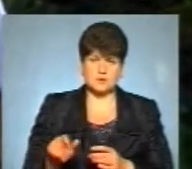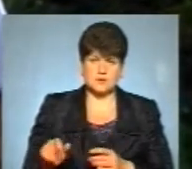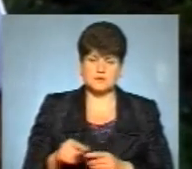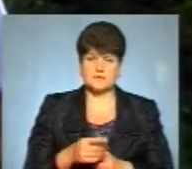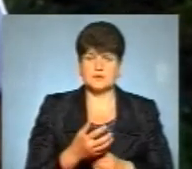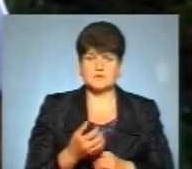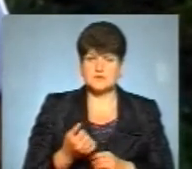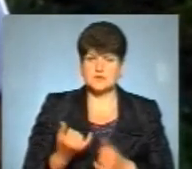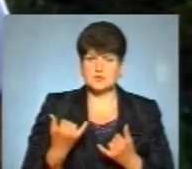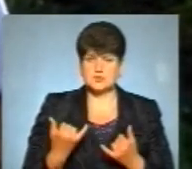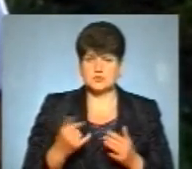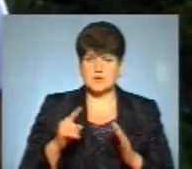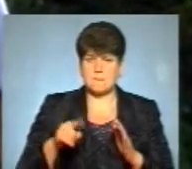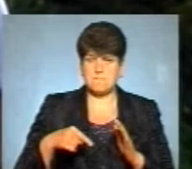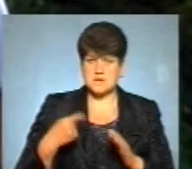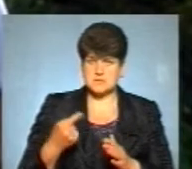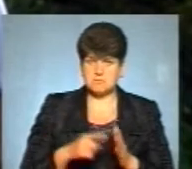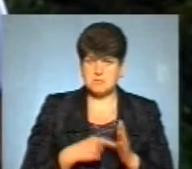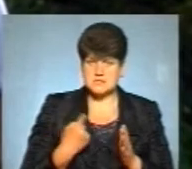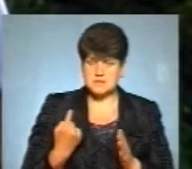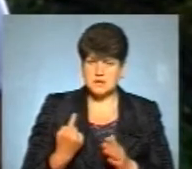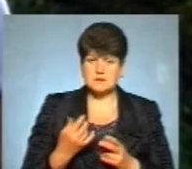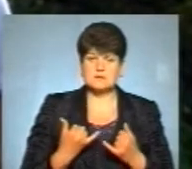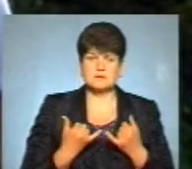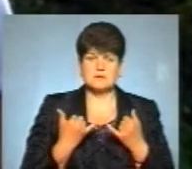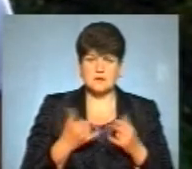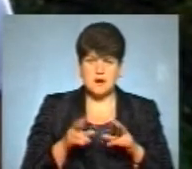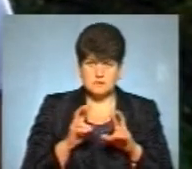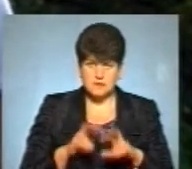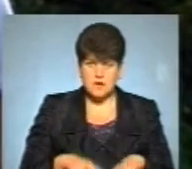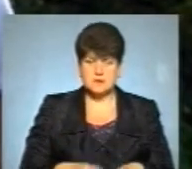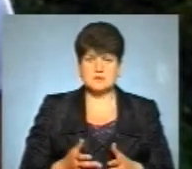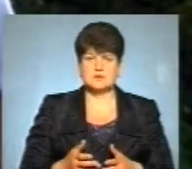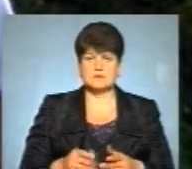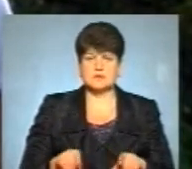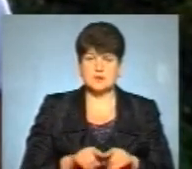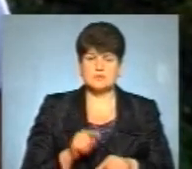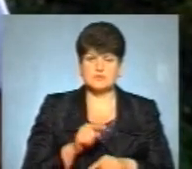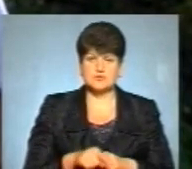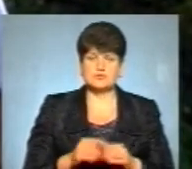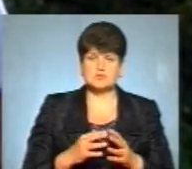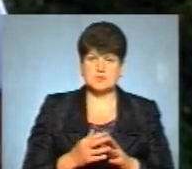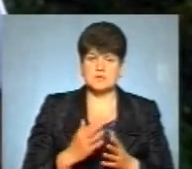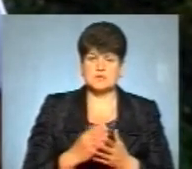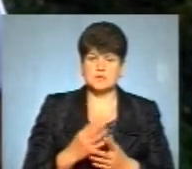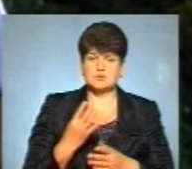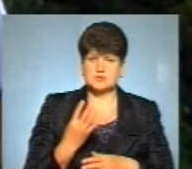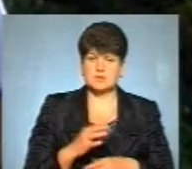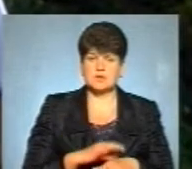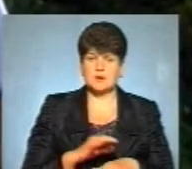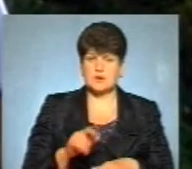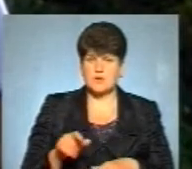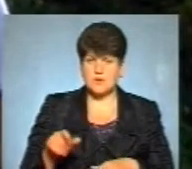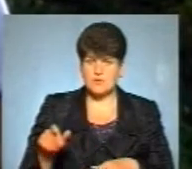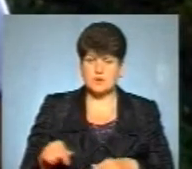взяті сьогодні мазки для аналізів. Також в цьому селі є 4 хворі з підозрою, їх теж